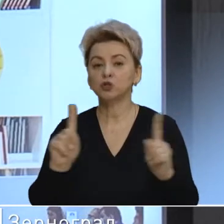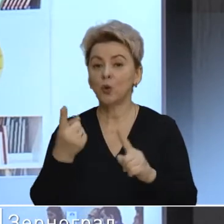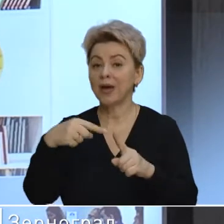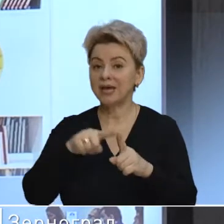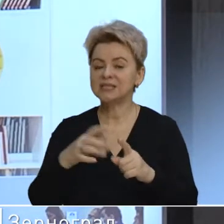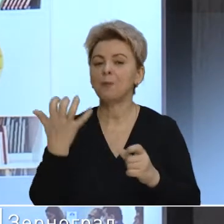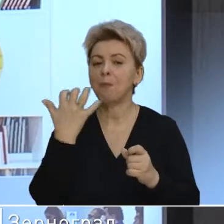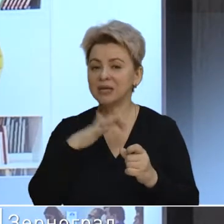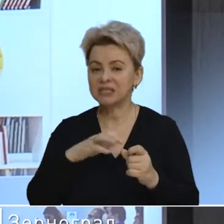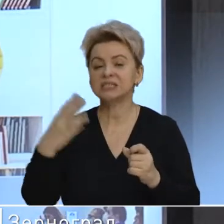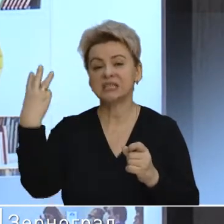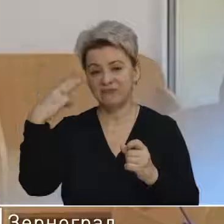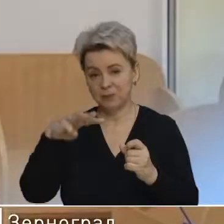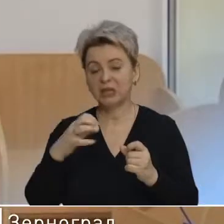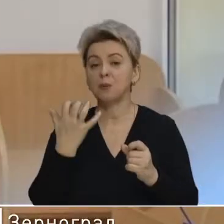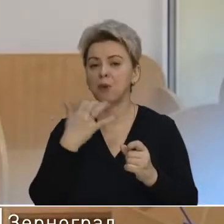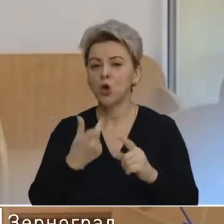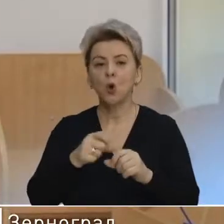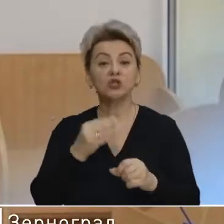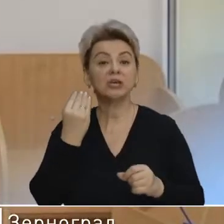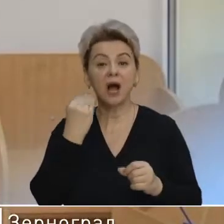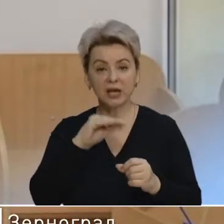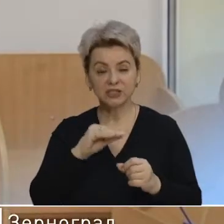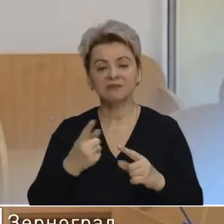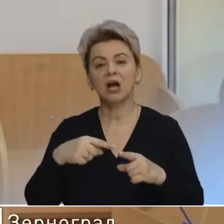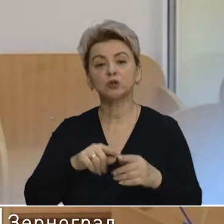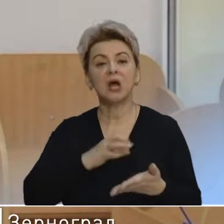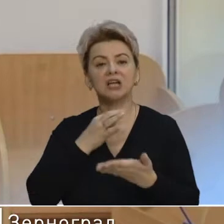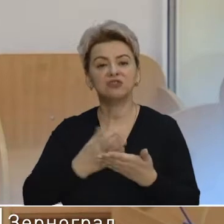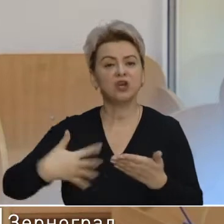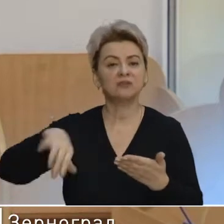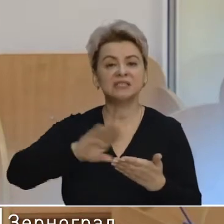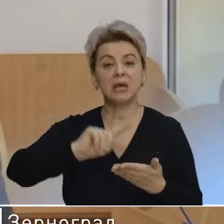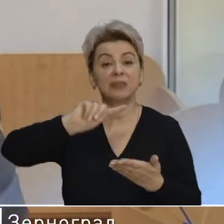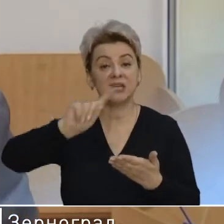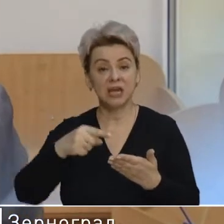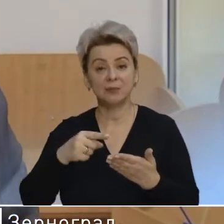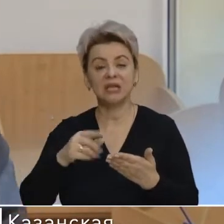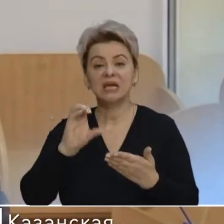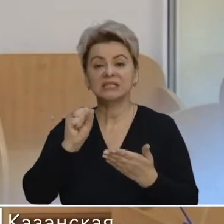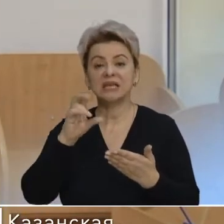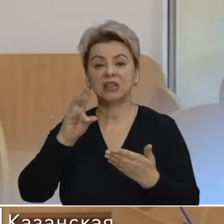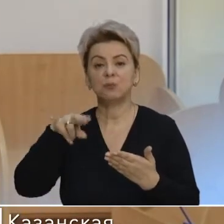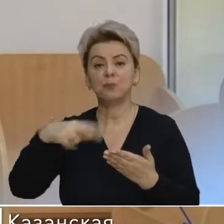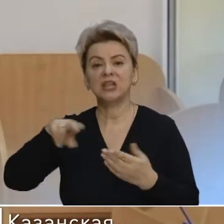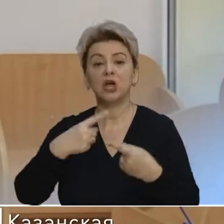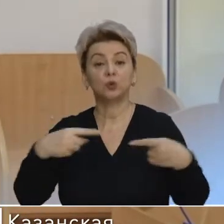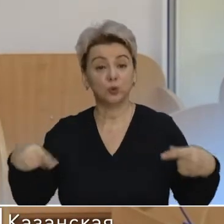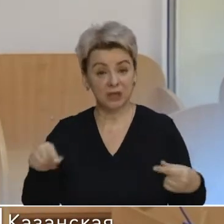эти материалы, современные материалы, очень качественные, которые отвечают всем требованиям и санпиновским, и всем